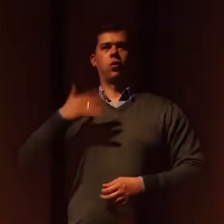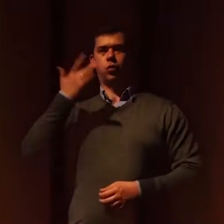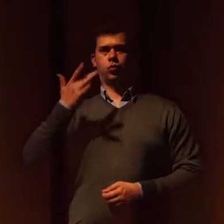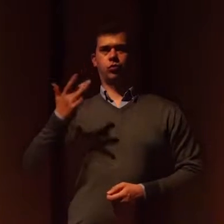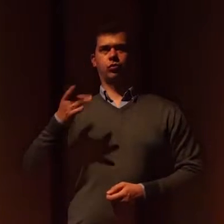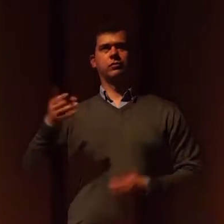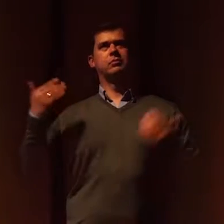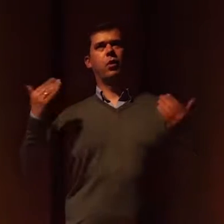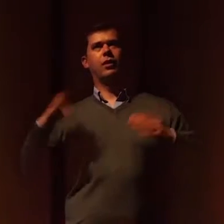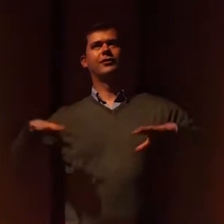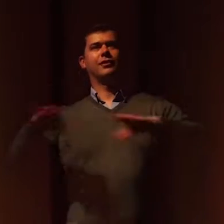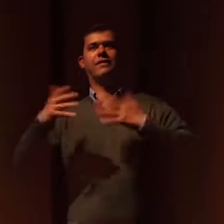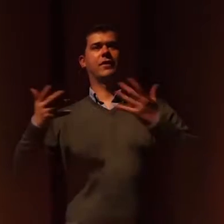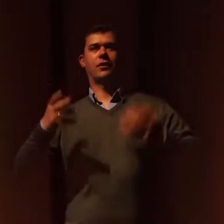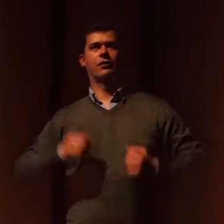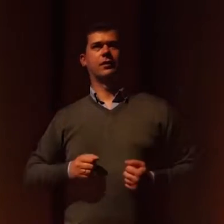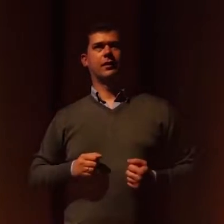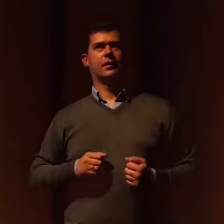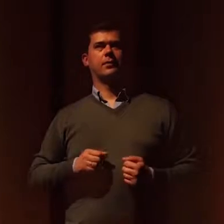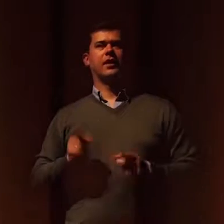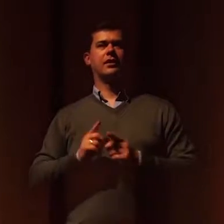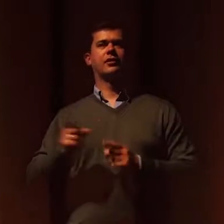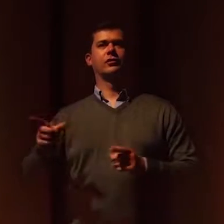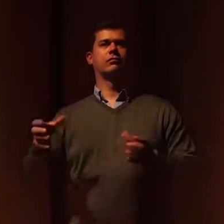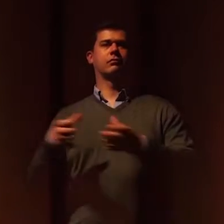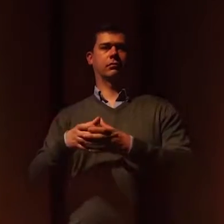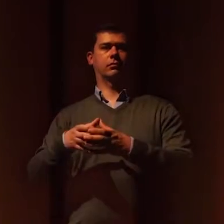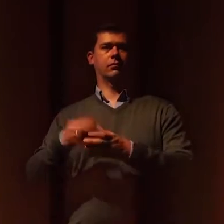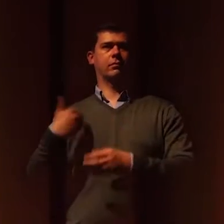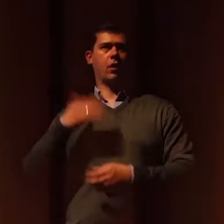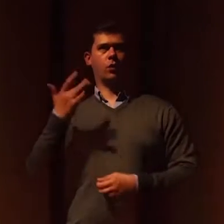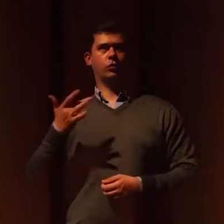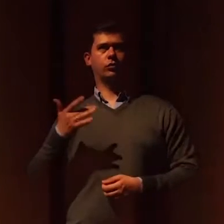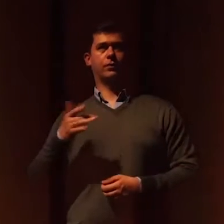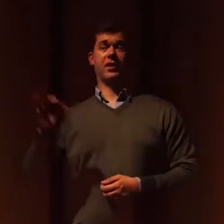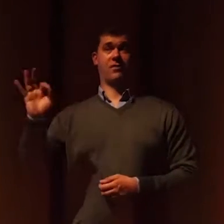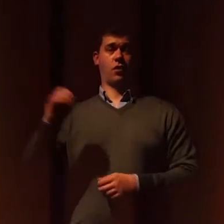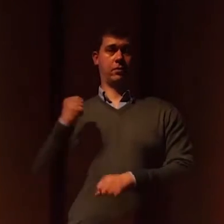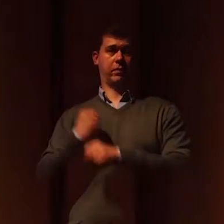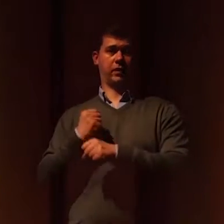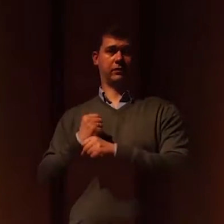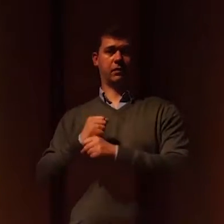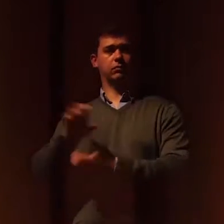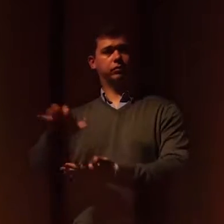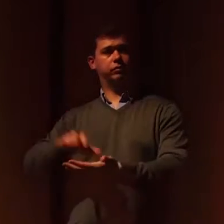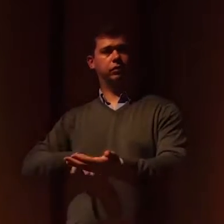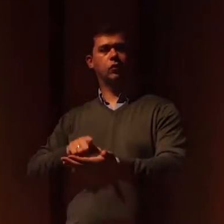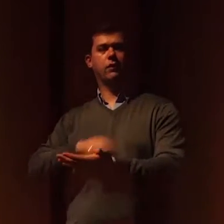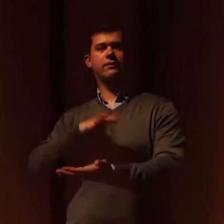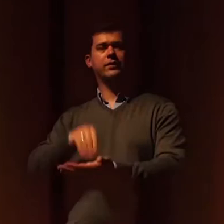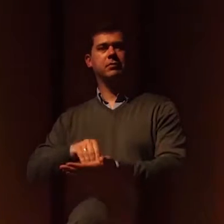sytuacji społecznej mniejszości bkie jej prace bardzo często zawierają